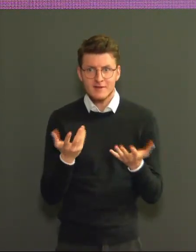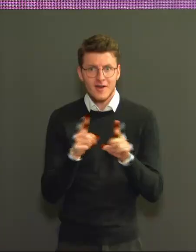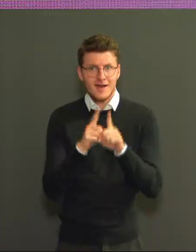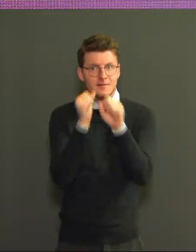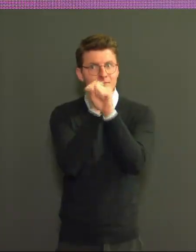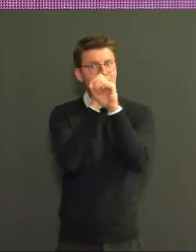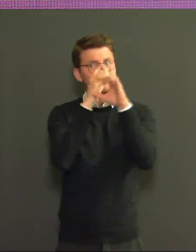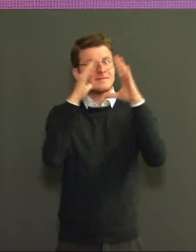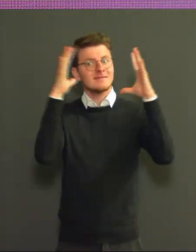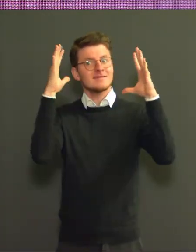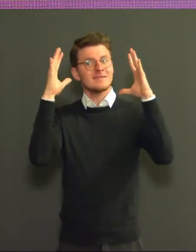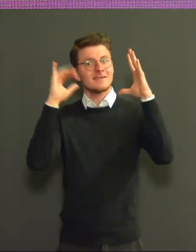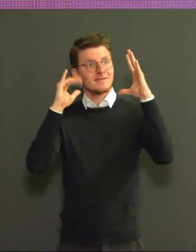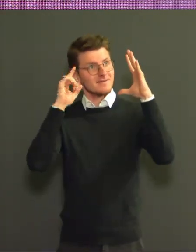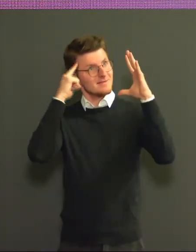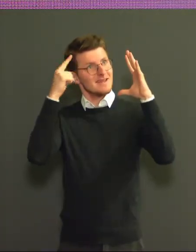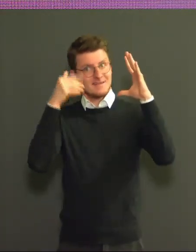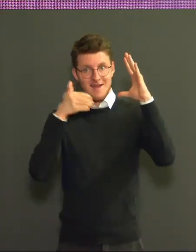verdere versoepelingen.